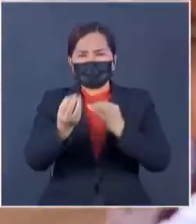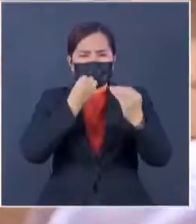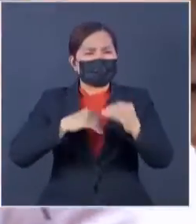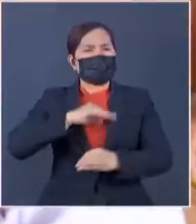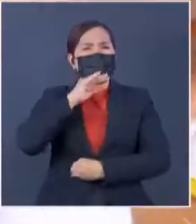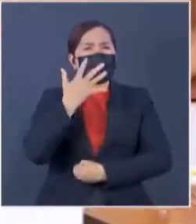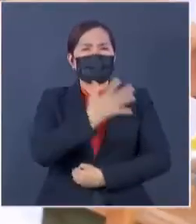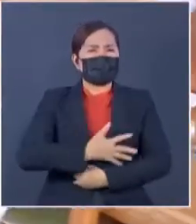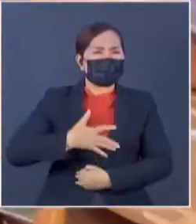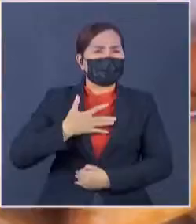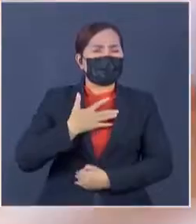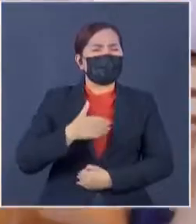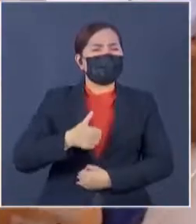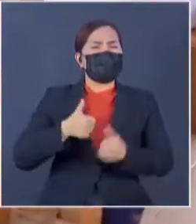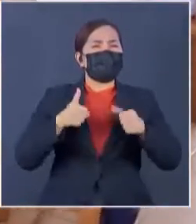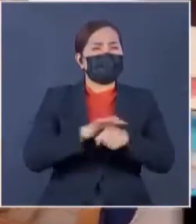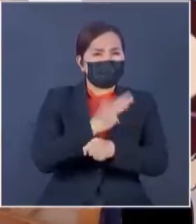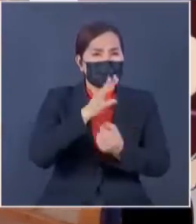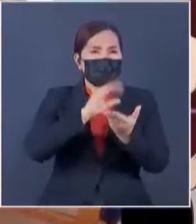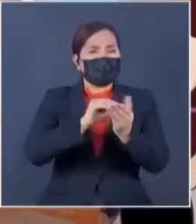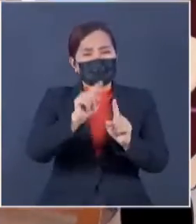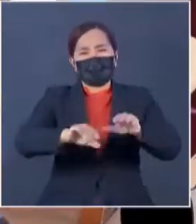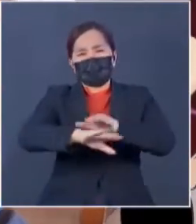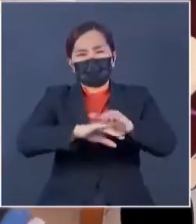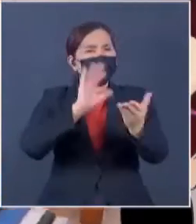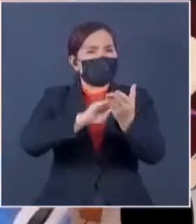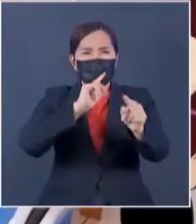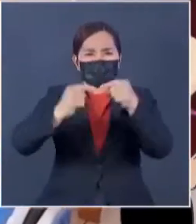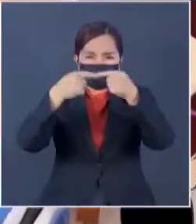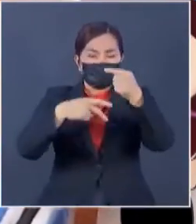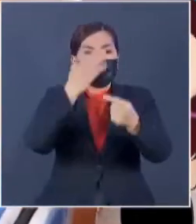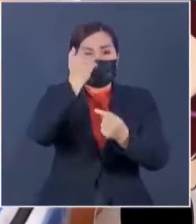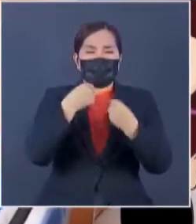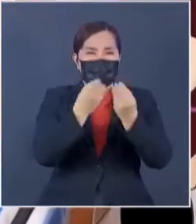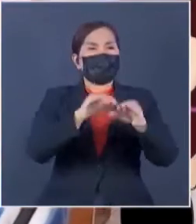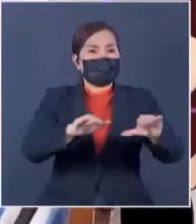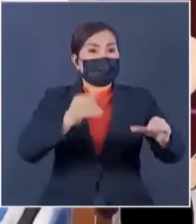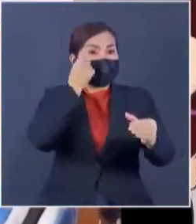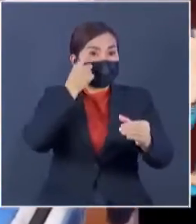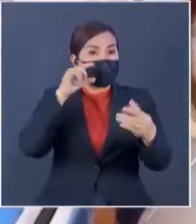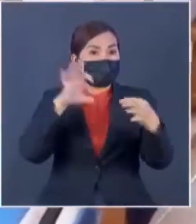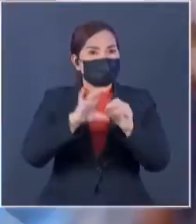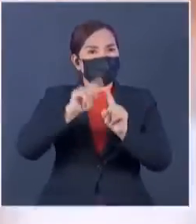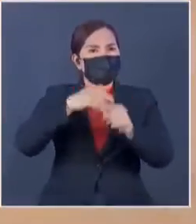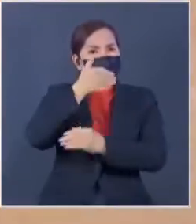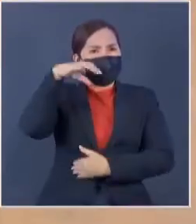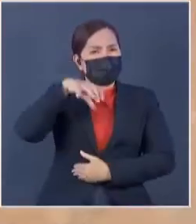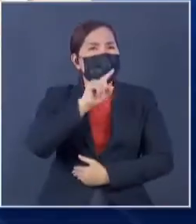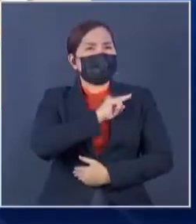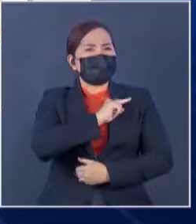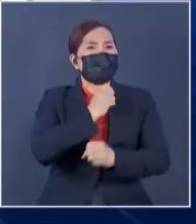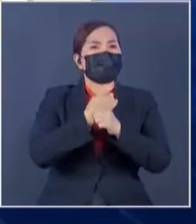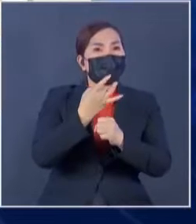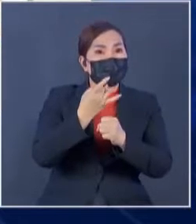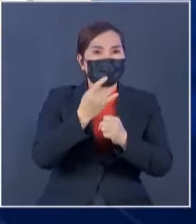ความรู้ด้านวิชาการสถิติเบื้องต้นและการสอดแทรกให้เด็กๆได้รู้จักกับบทบาทของสำนักงานสถิติแห่งชาติและให้ความสำคั